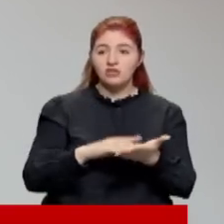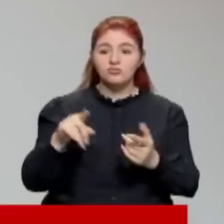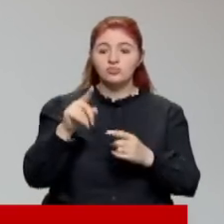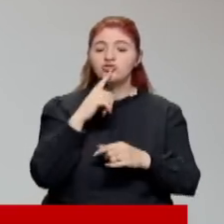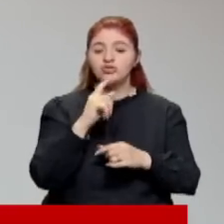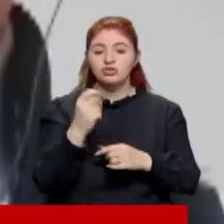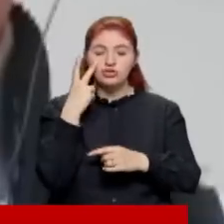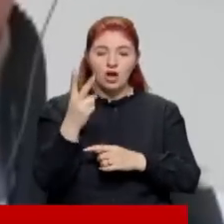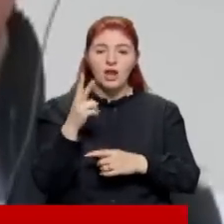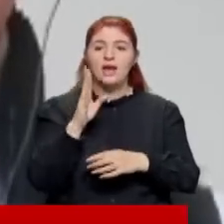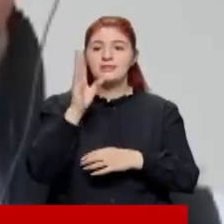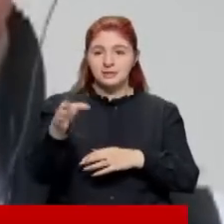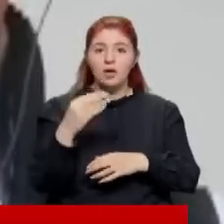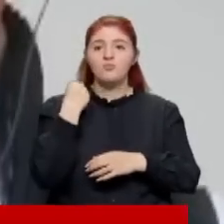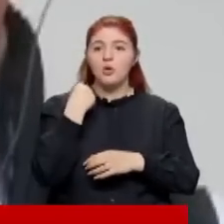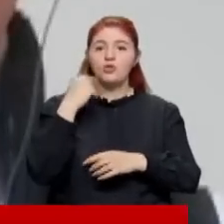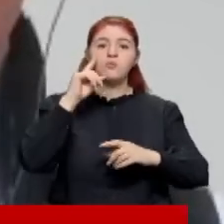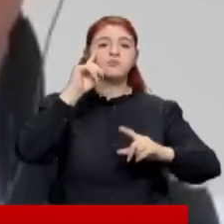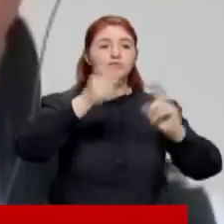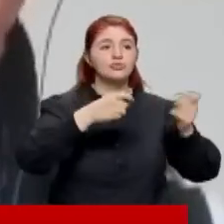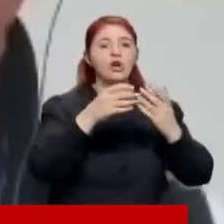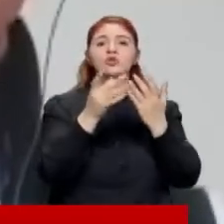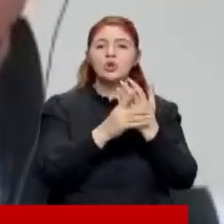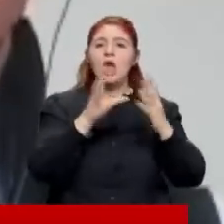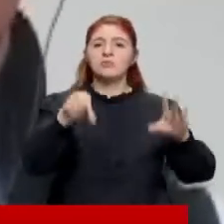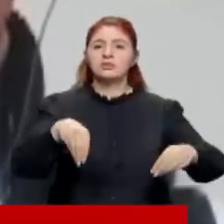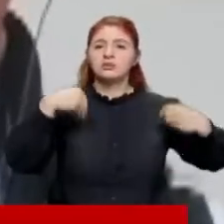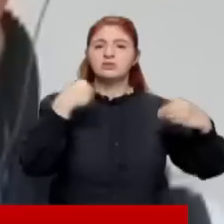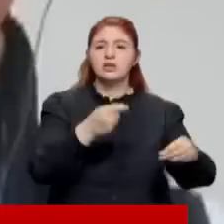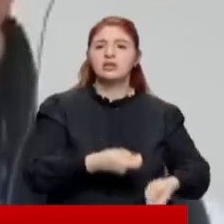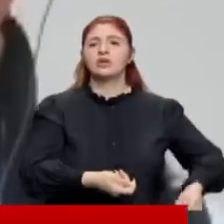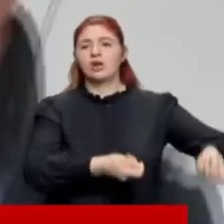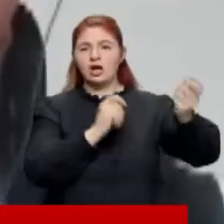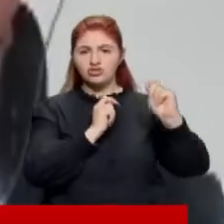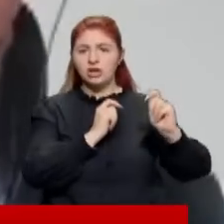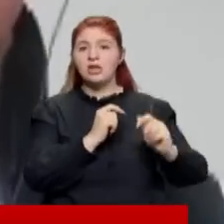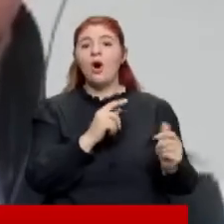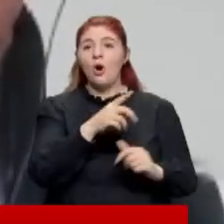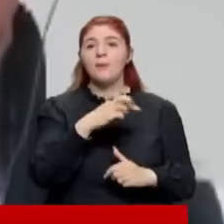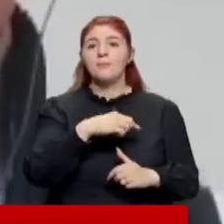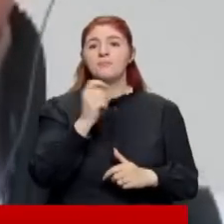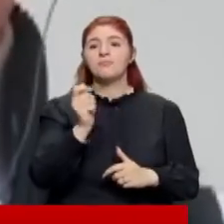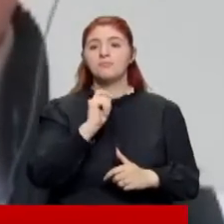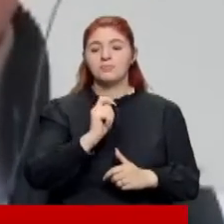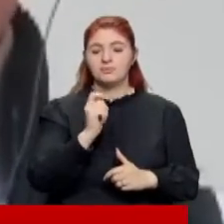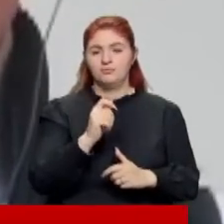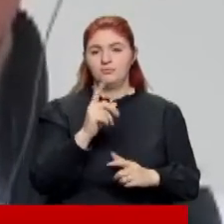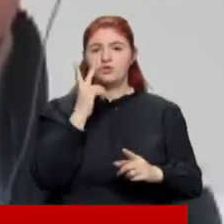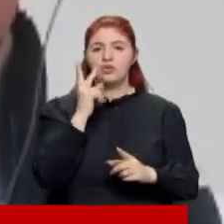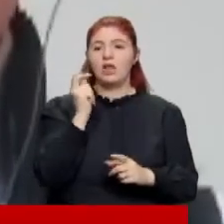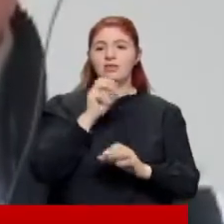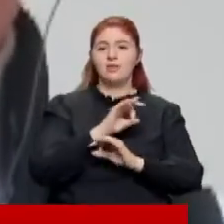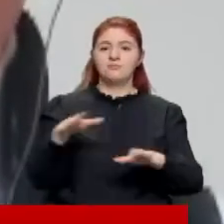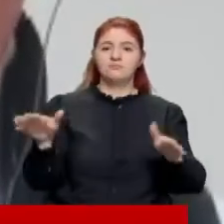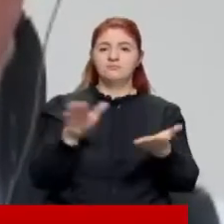bu söz üzerine gitti, borç buldu, alyansını sattı, kredisini çekti. O prim gün sayısını